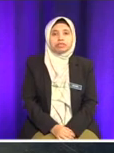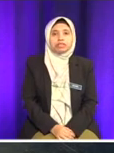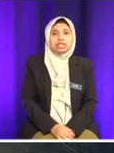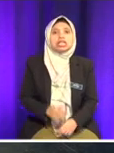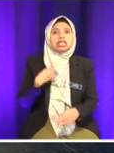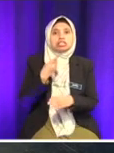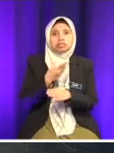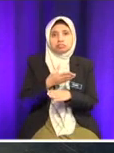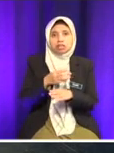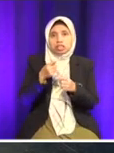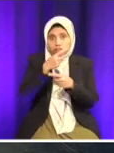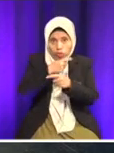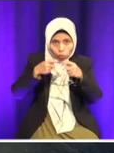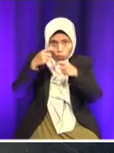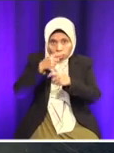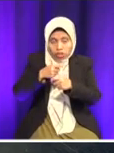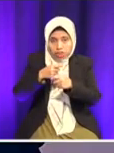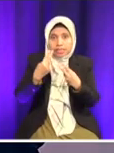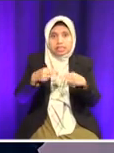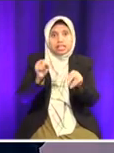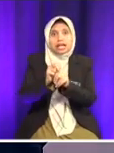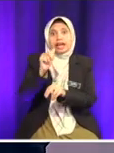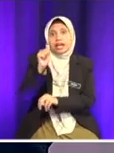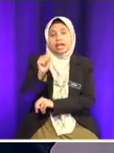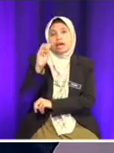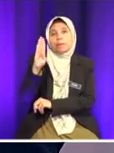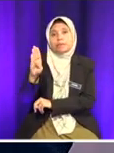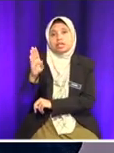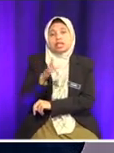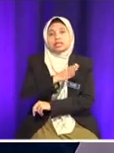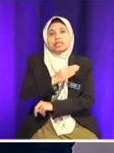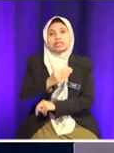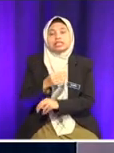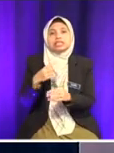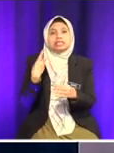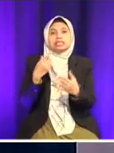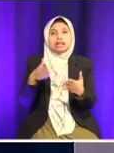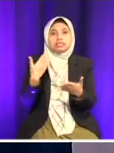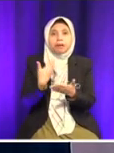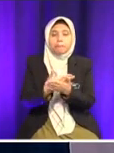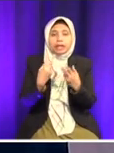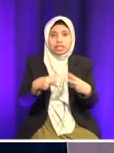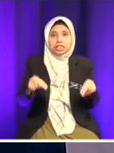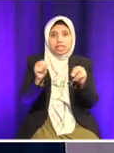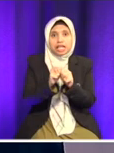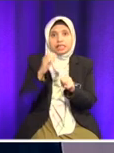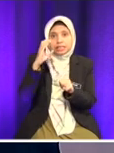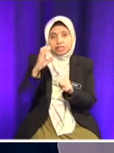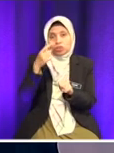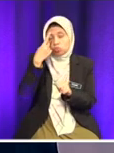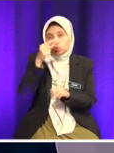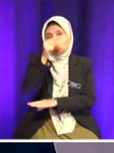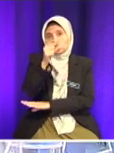ke nilai I nilai B dan sekarang kita sudah sampai dekat nilai si nilai si Oke untuk